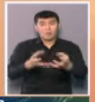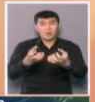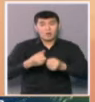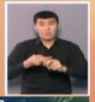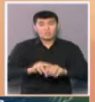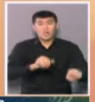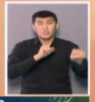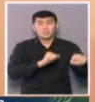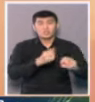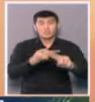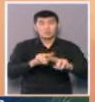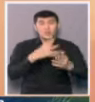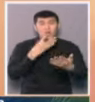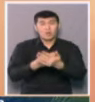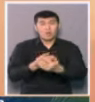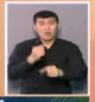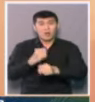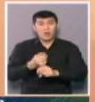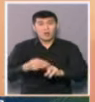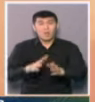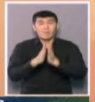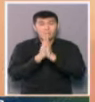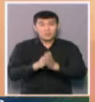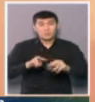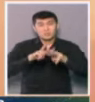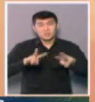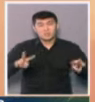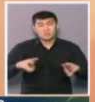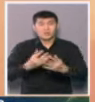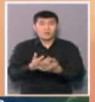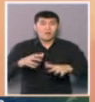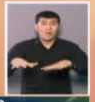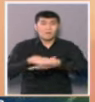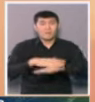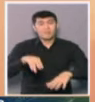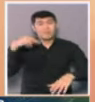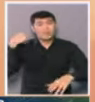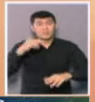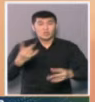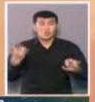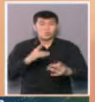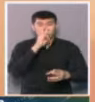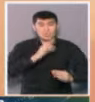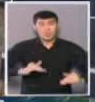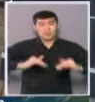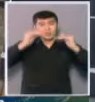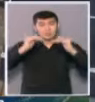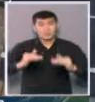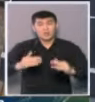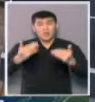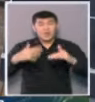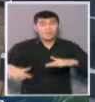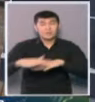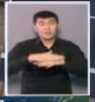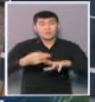что они защищают квалификационные категории. Мы просим министерство, правительство, президента повысить нашу зарплату. Всего в